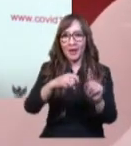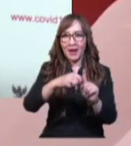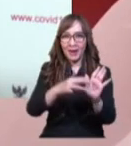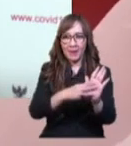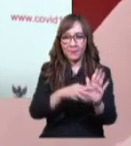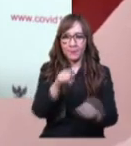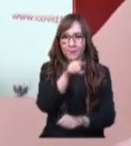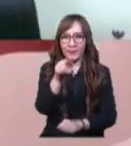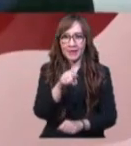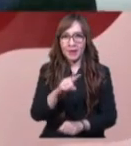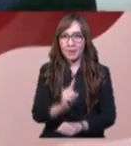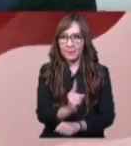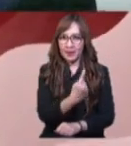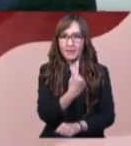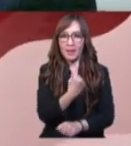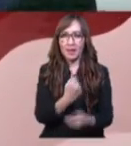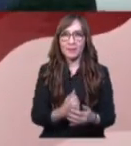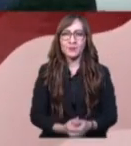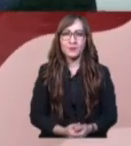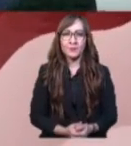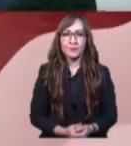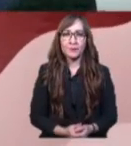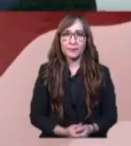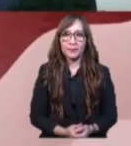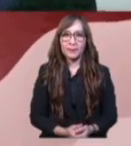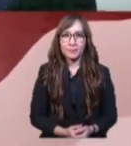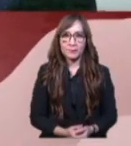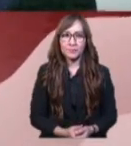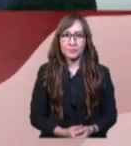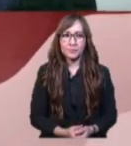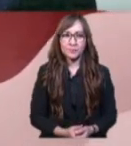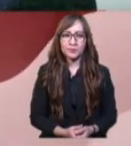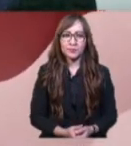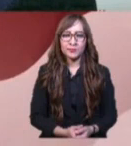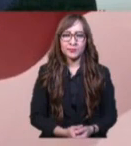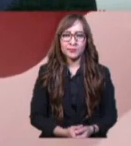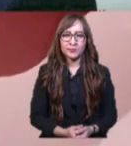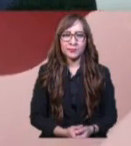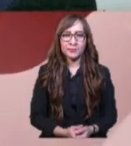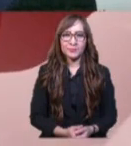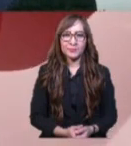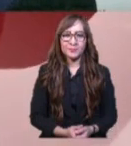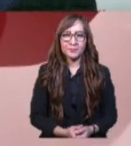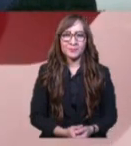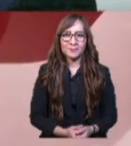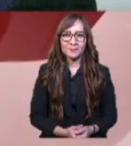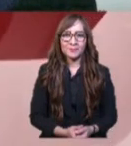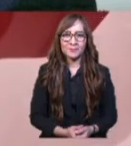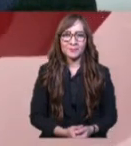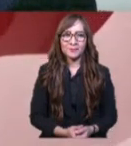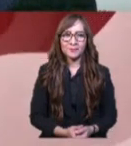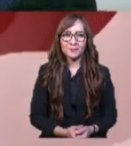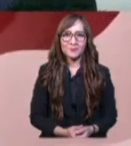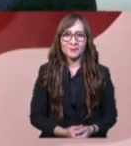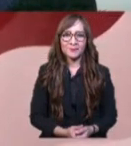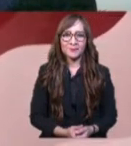pertanyaan pertama ada datang dari... Coba kita lihat, sudah banyak sekali pertanyaan yang masuk.